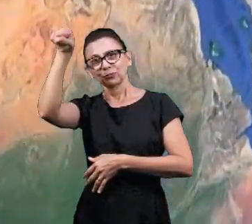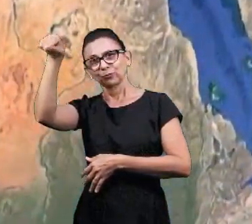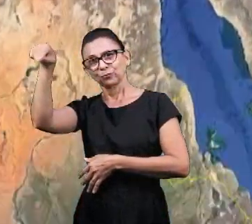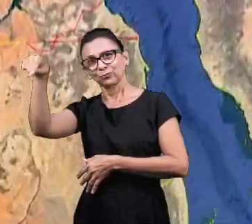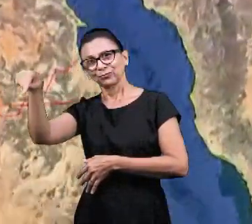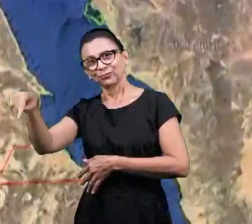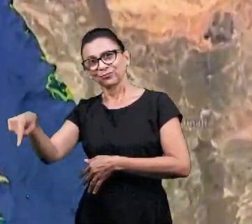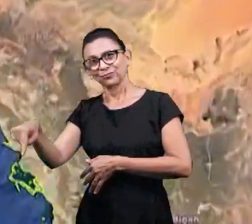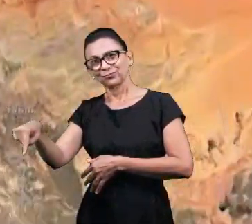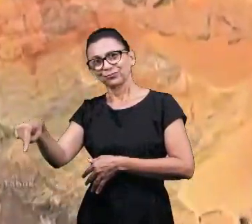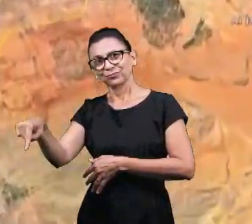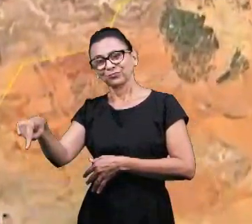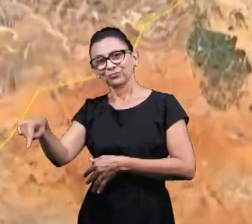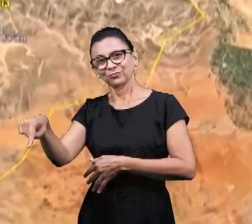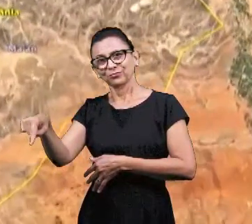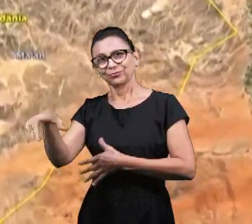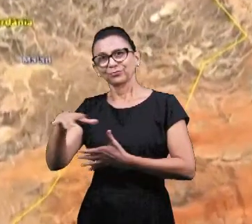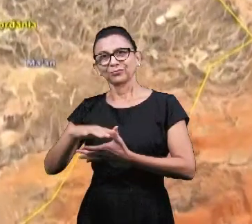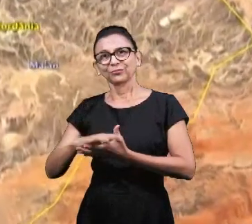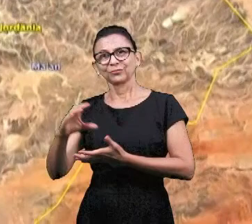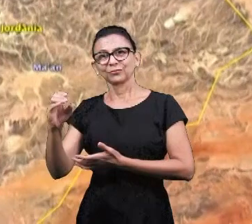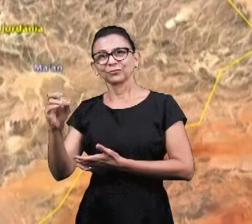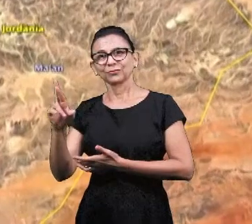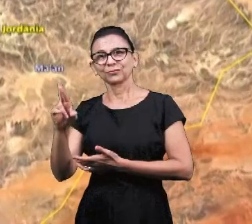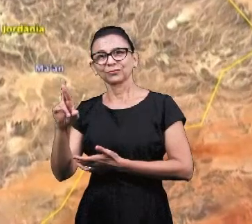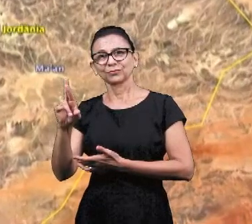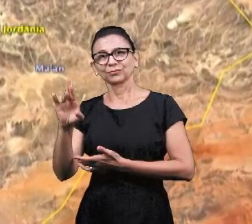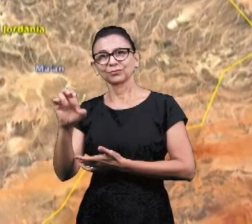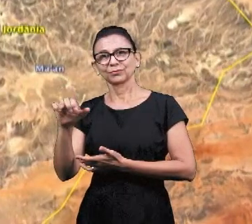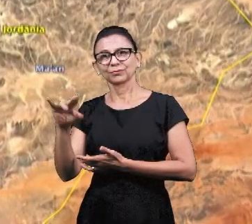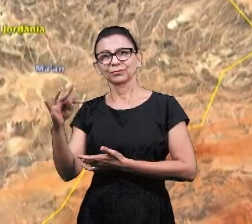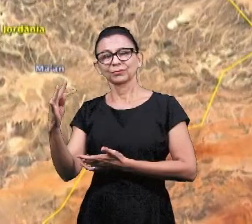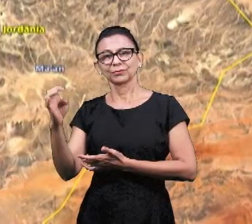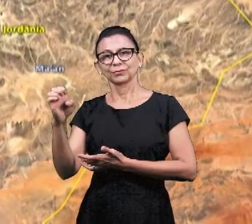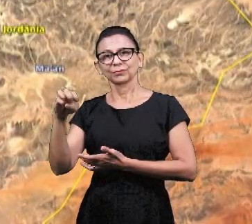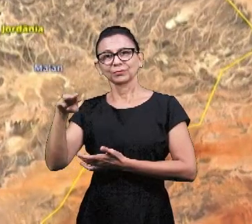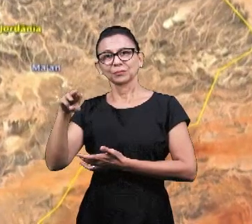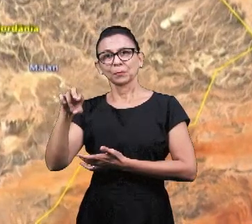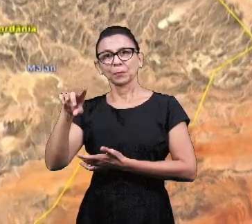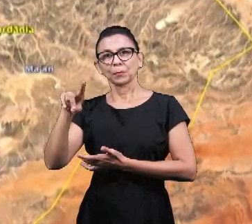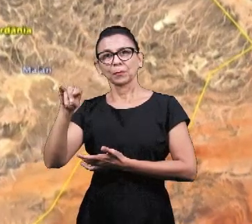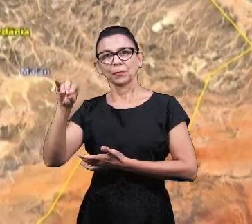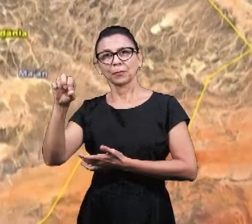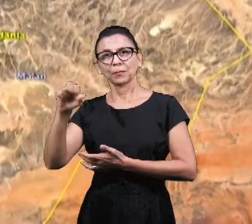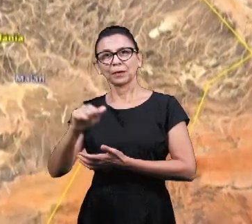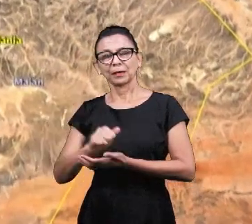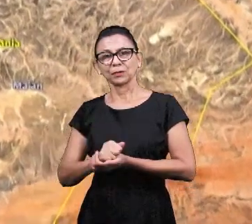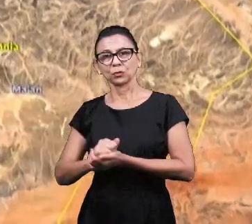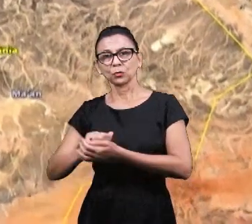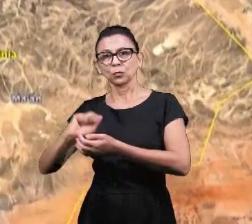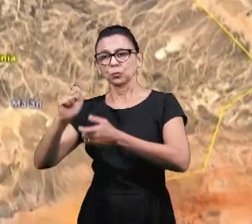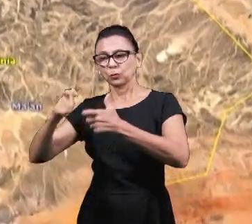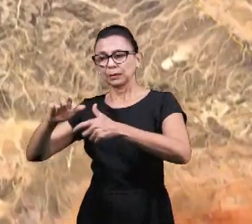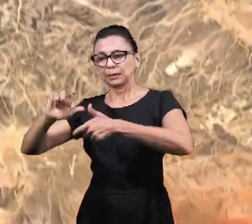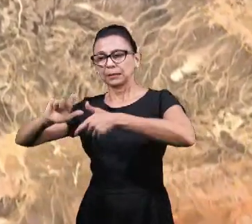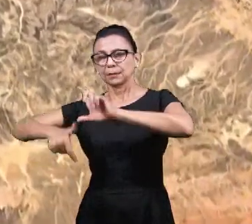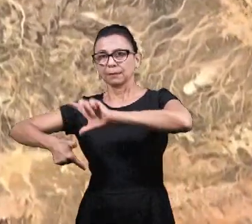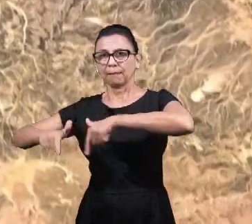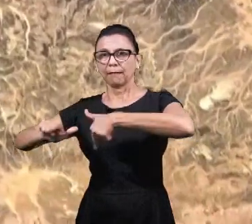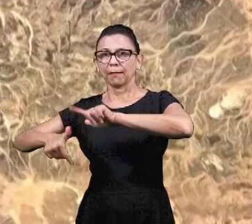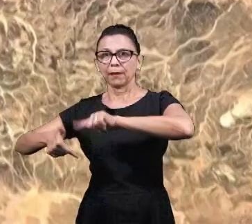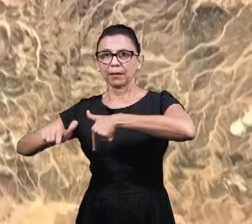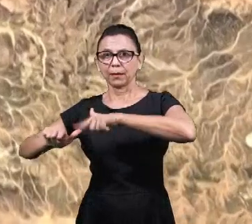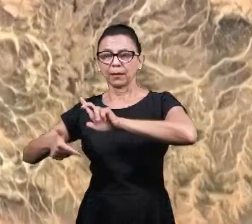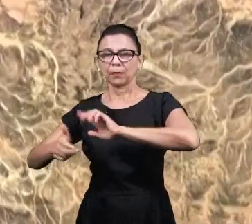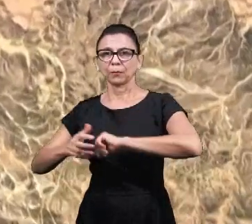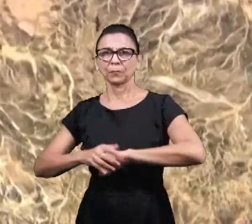l'endroit où s'est passée la rencontre. Donc nous voyons le Moyen-Orient, Israël, au marge